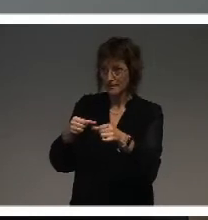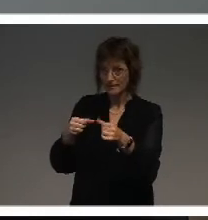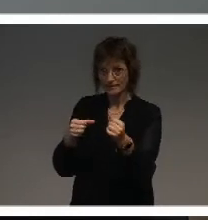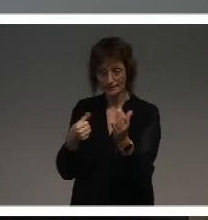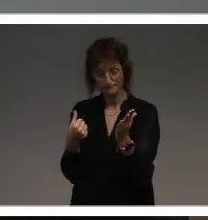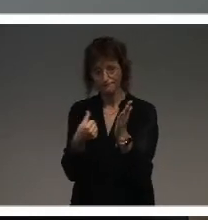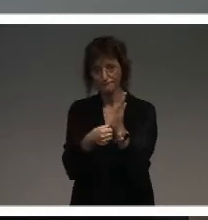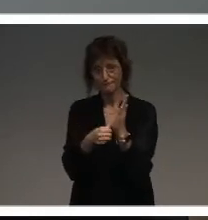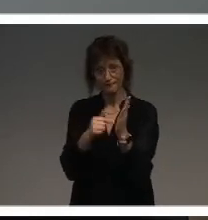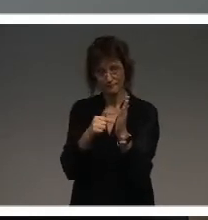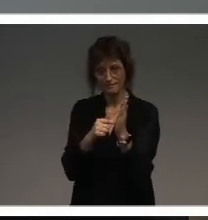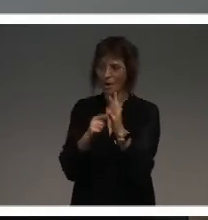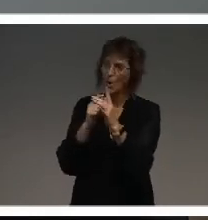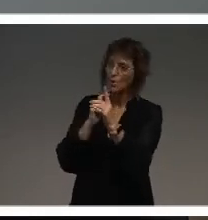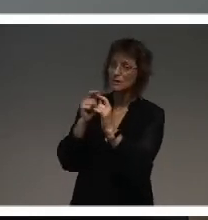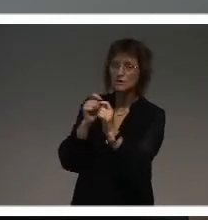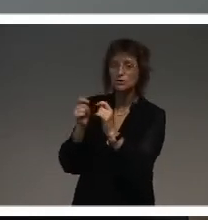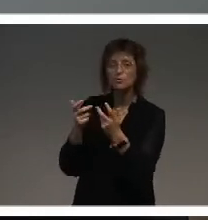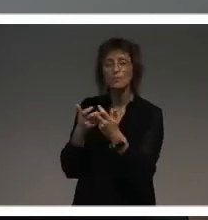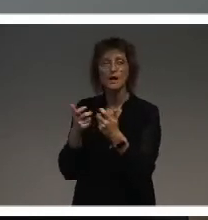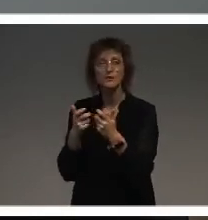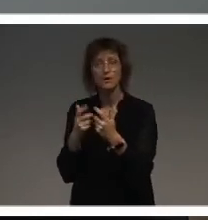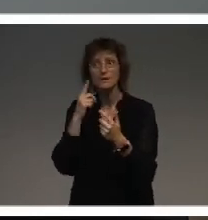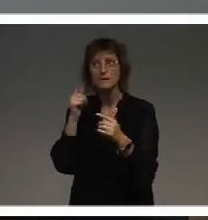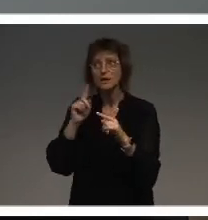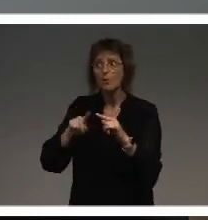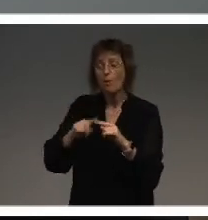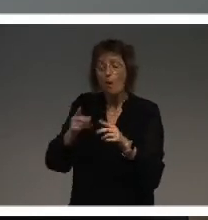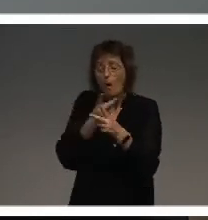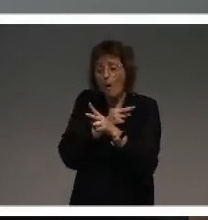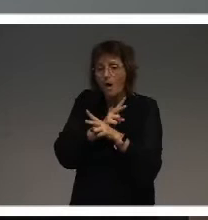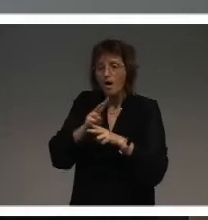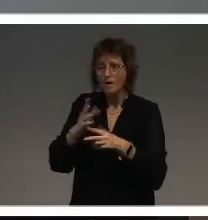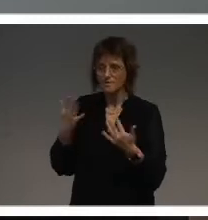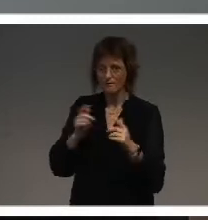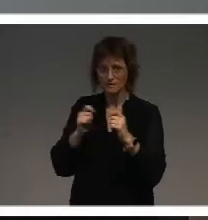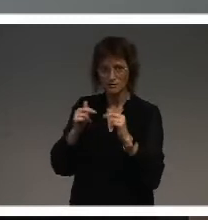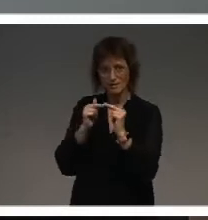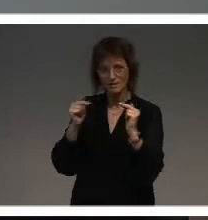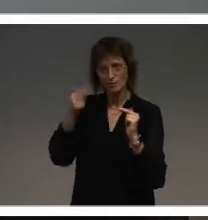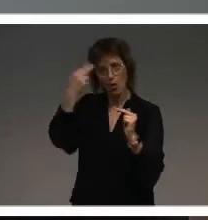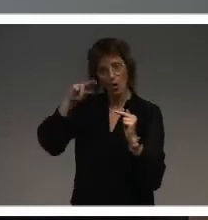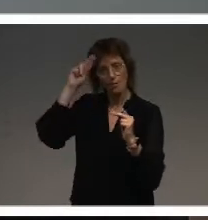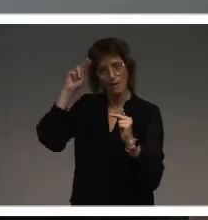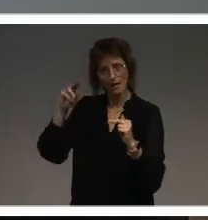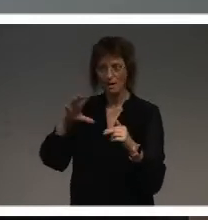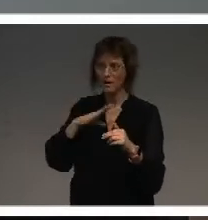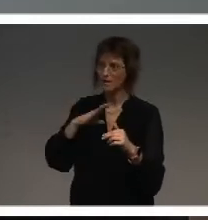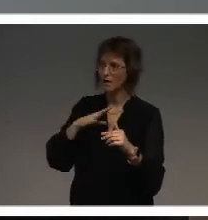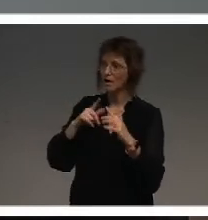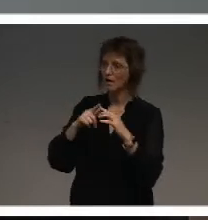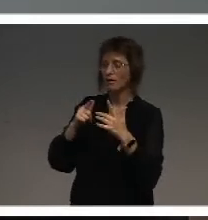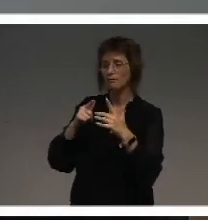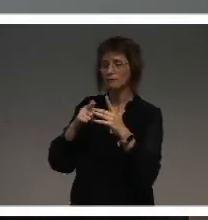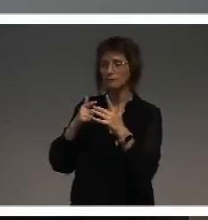cas discutés pour ce qui concerne les substances les plus dangereuses au niveau européen. Et donc il y a une classification qui est harmonisée entre les différents